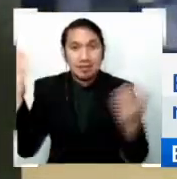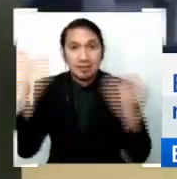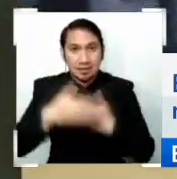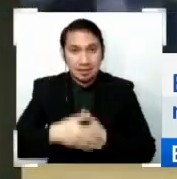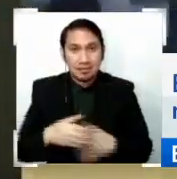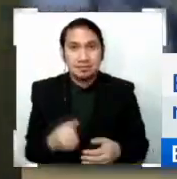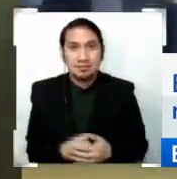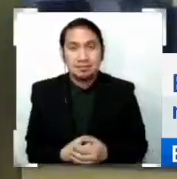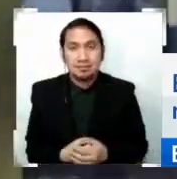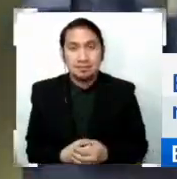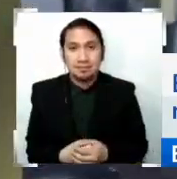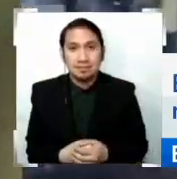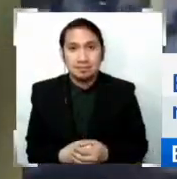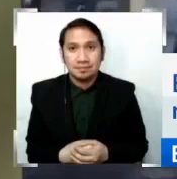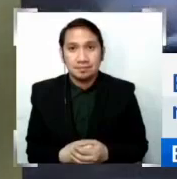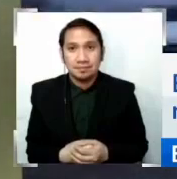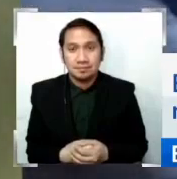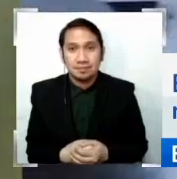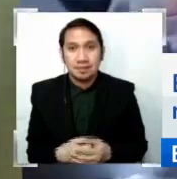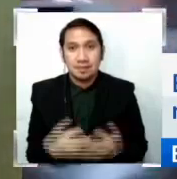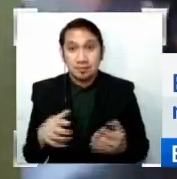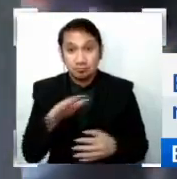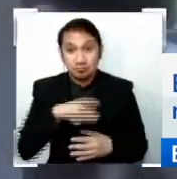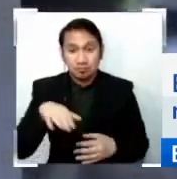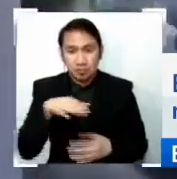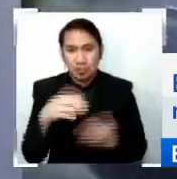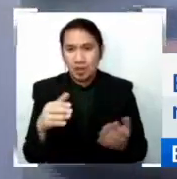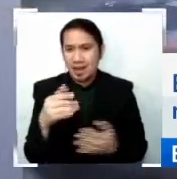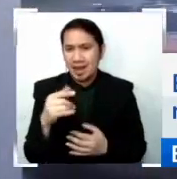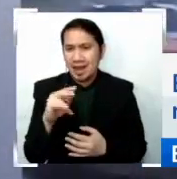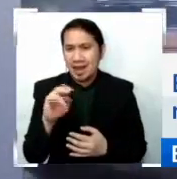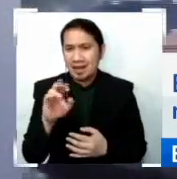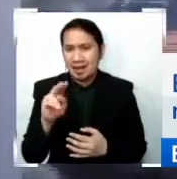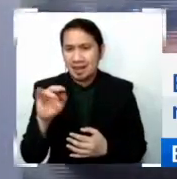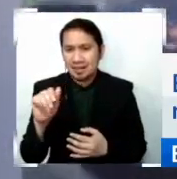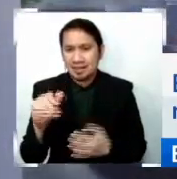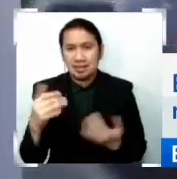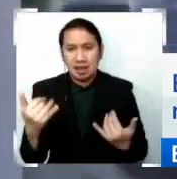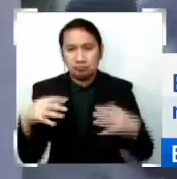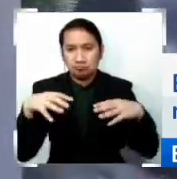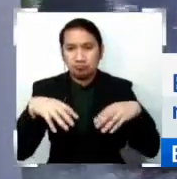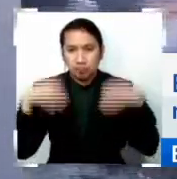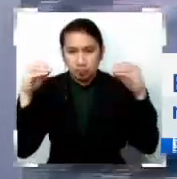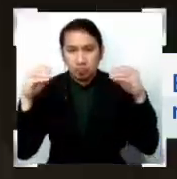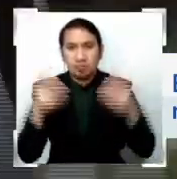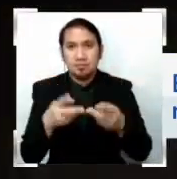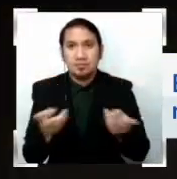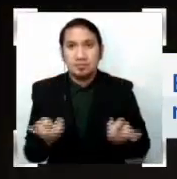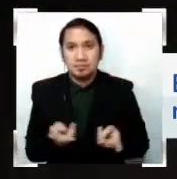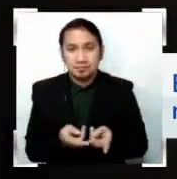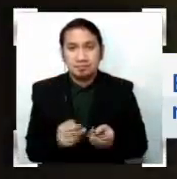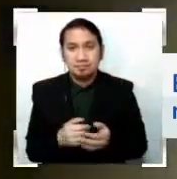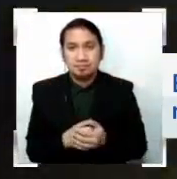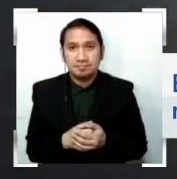ng Typhoon Julina sa bayan ng Hernani. Nawalan din ang kuryente sa lugar.